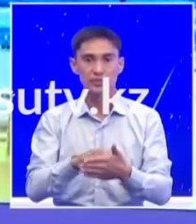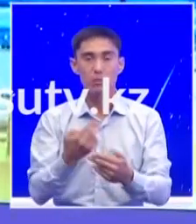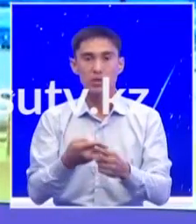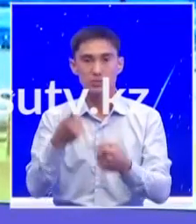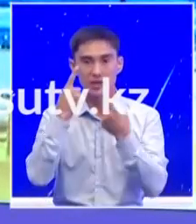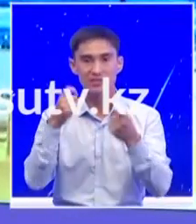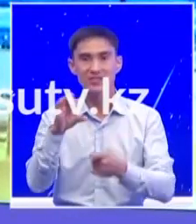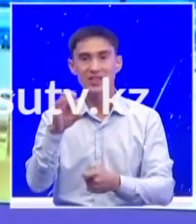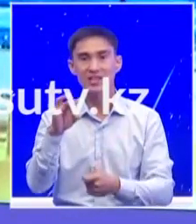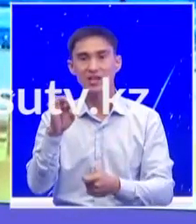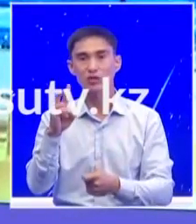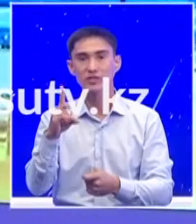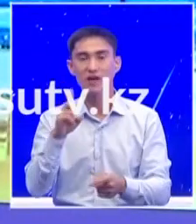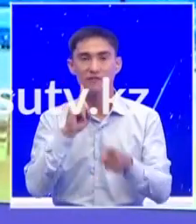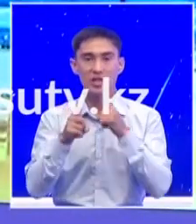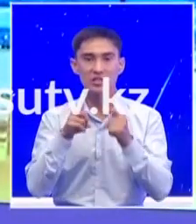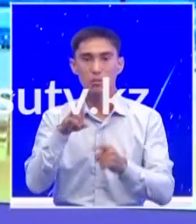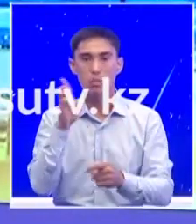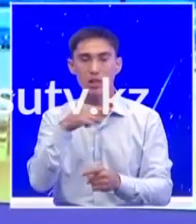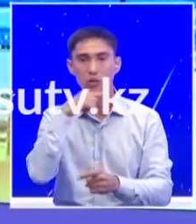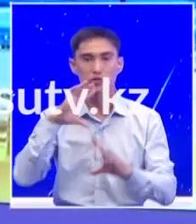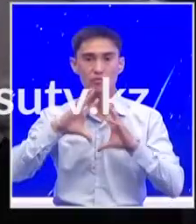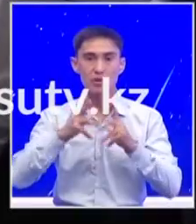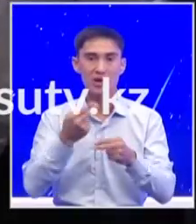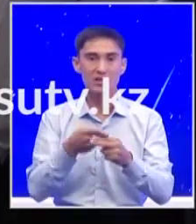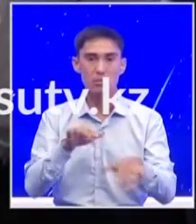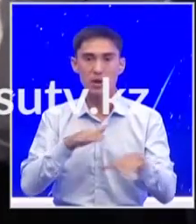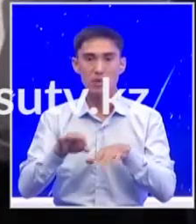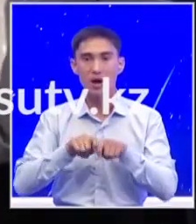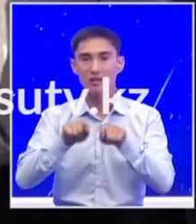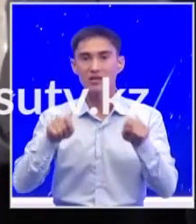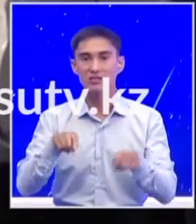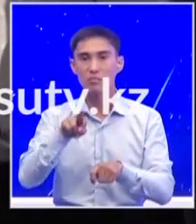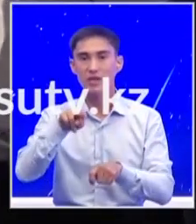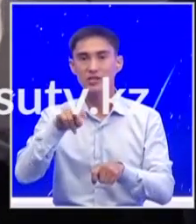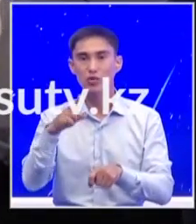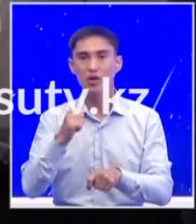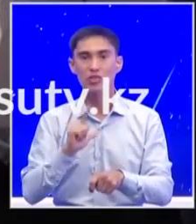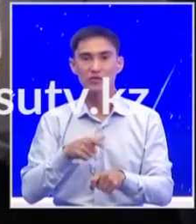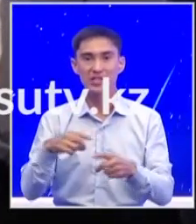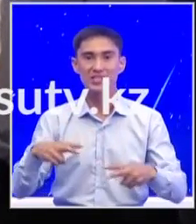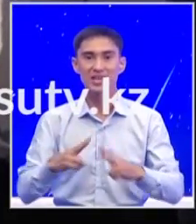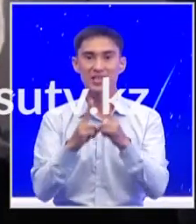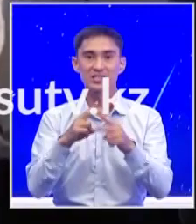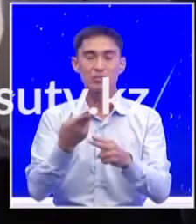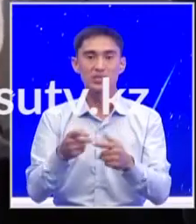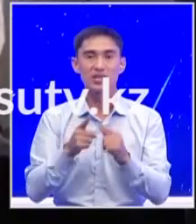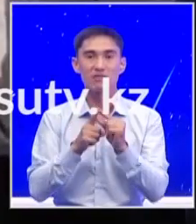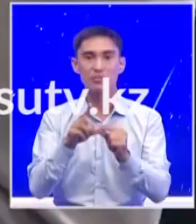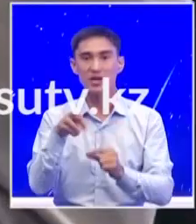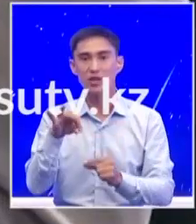заявила Светлана Тихановская на конференции «Белорусов мира». Это мероприятие открылось в пятницу в литовской столице. По словам